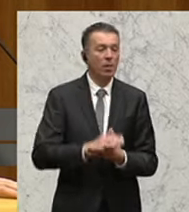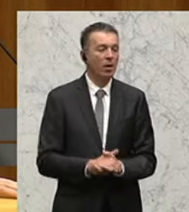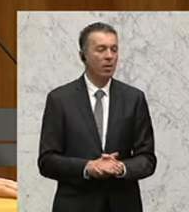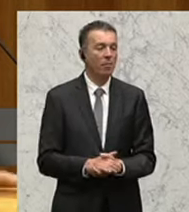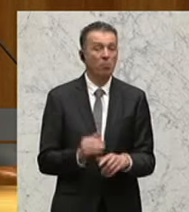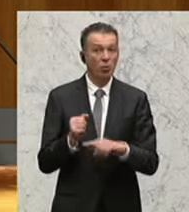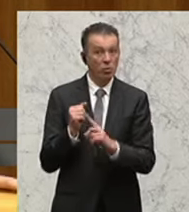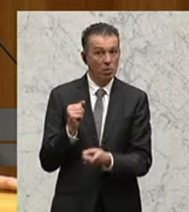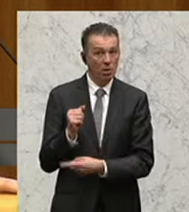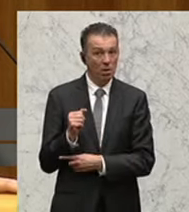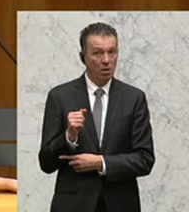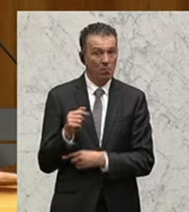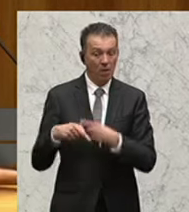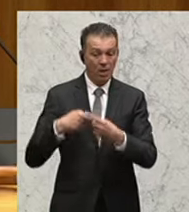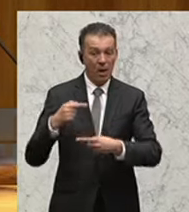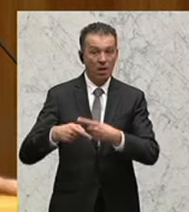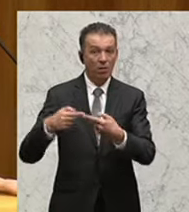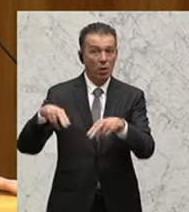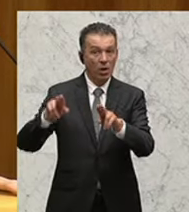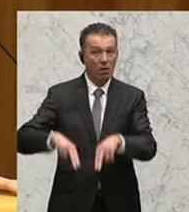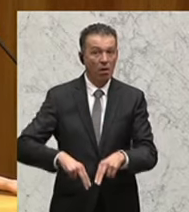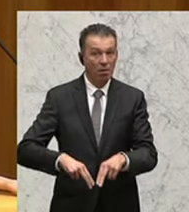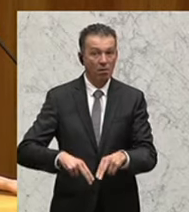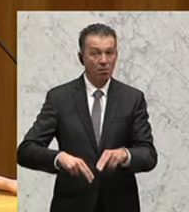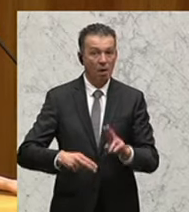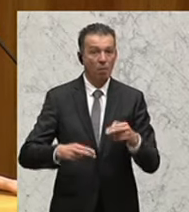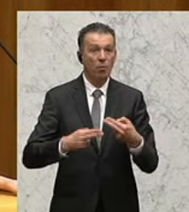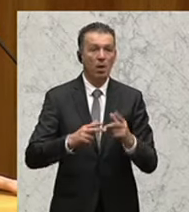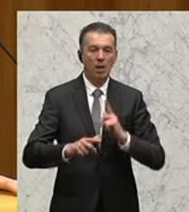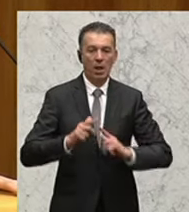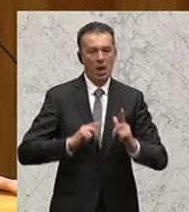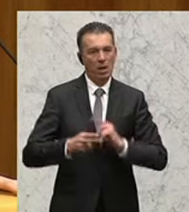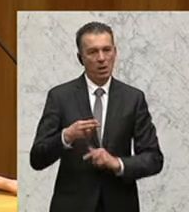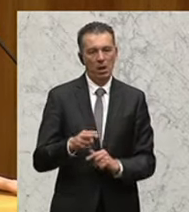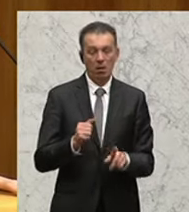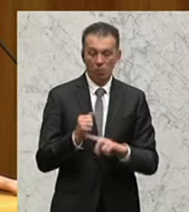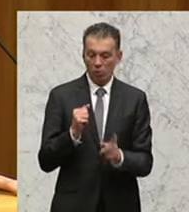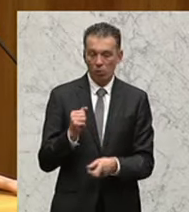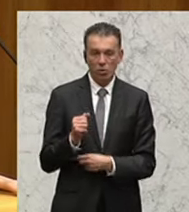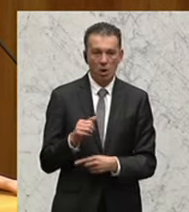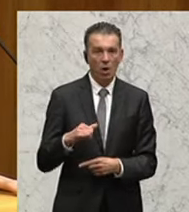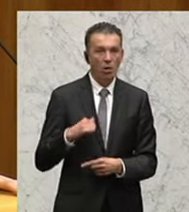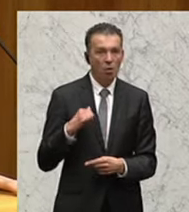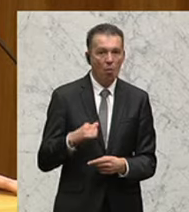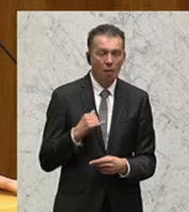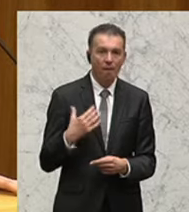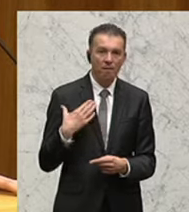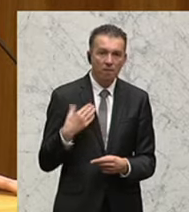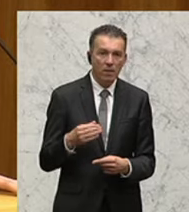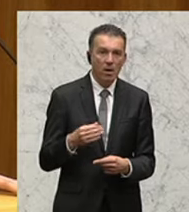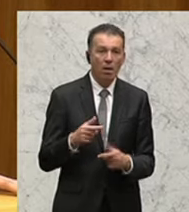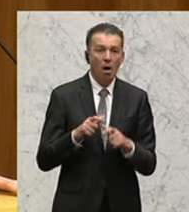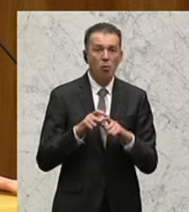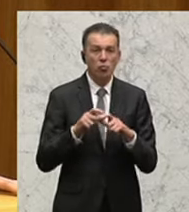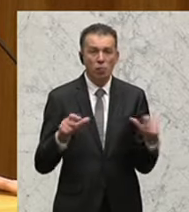Ist dieses Budget generationengerecht? Die Antwort ist leider nein. Mit diesem Budget werden uns Jungen neue Steine in den